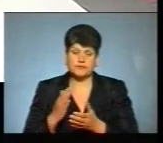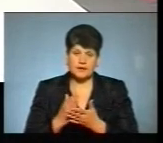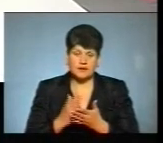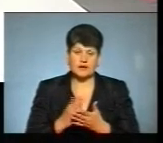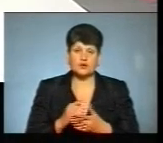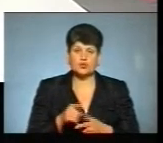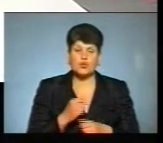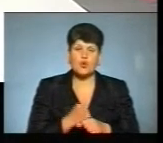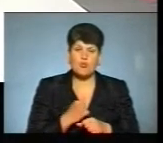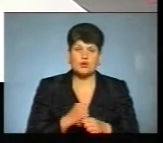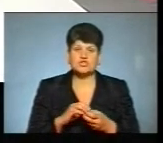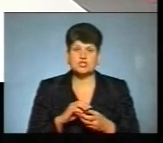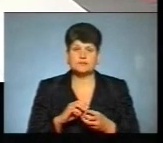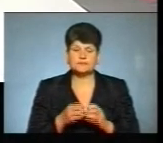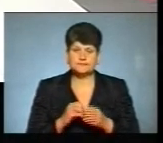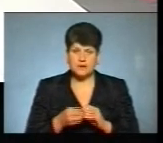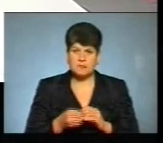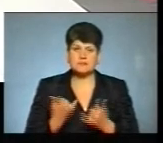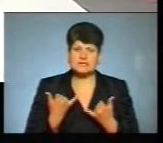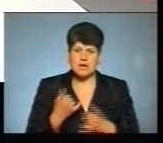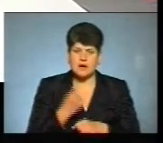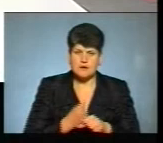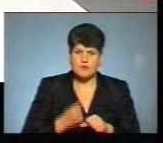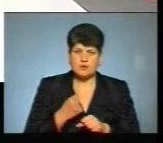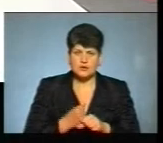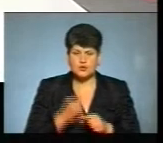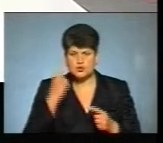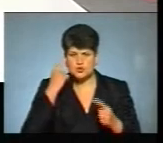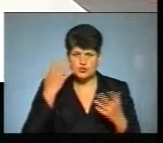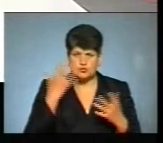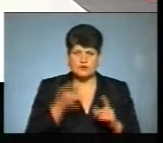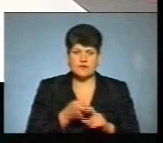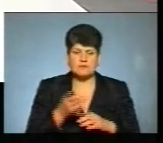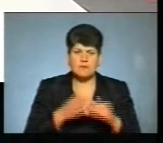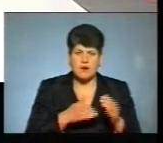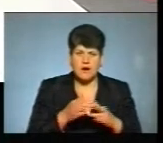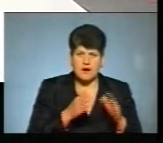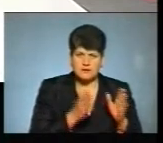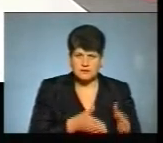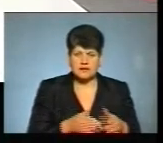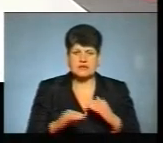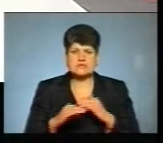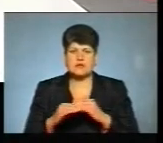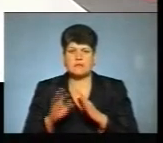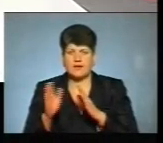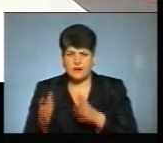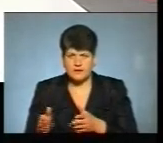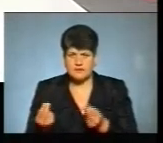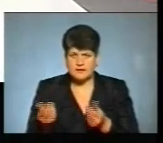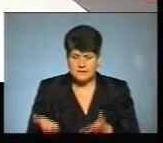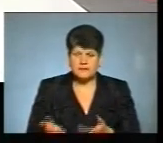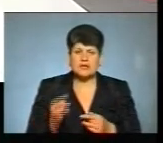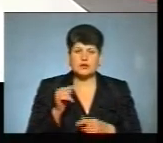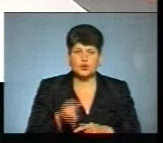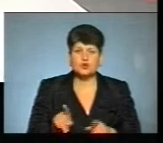проблемні питання ми зараз опрацьовуємо, що стосується і практики, що стосується і стипендій, для того, щоб